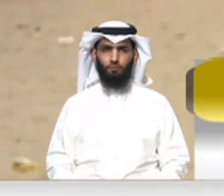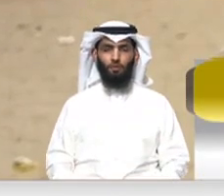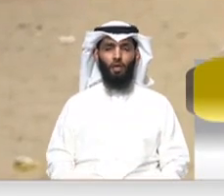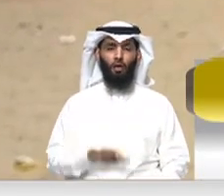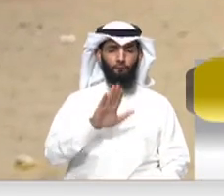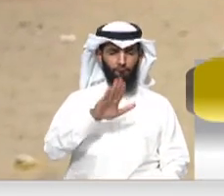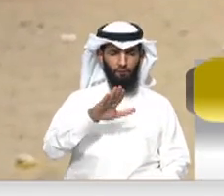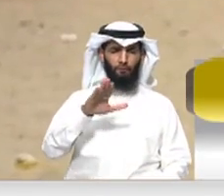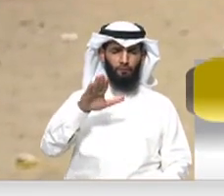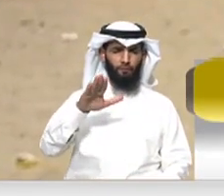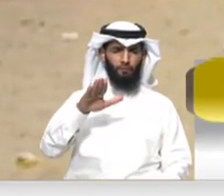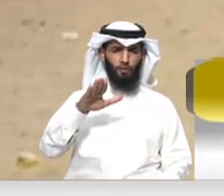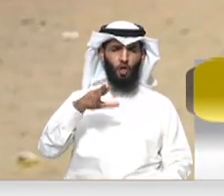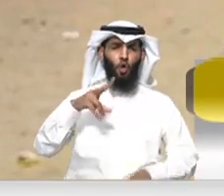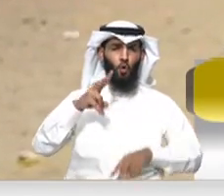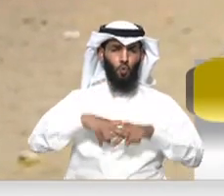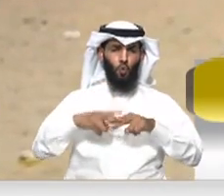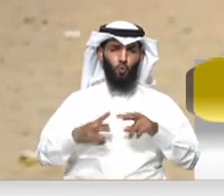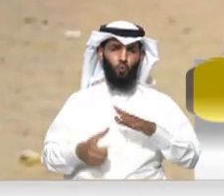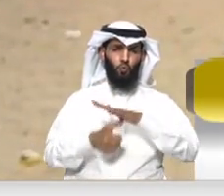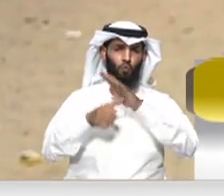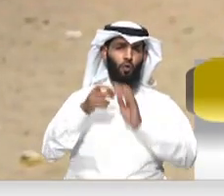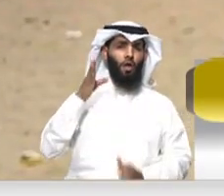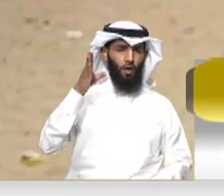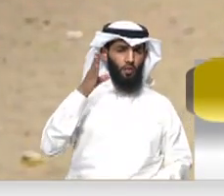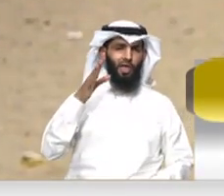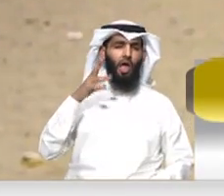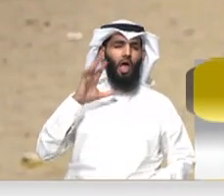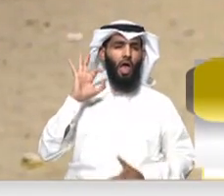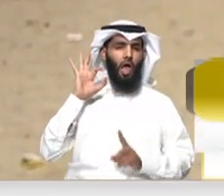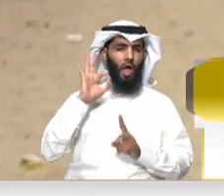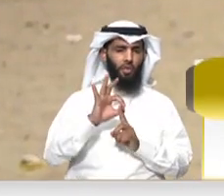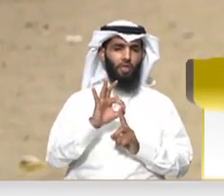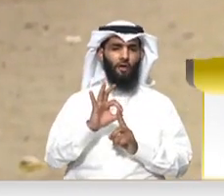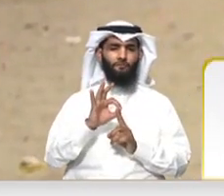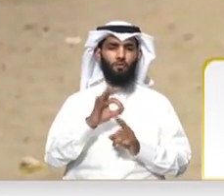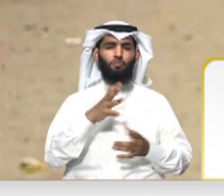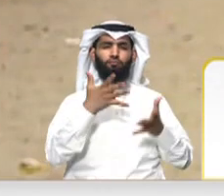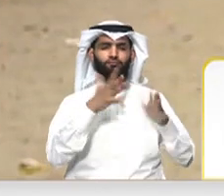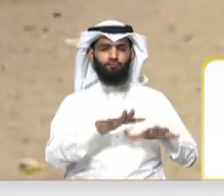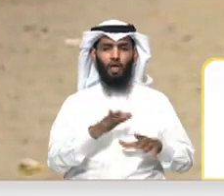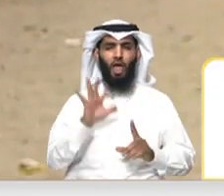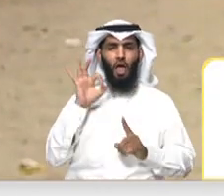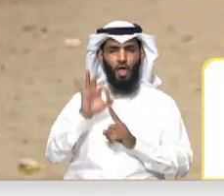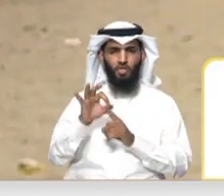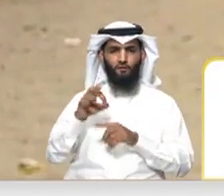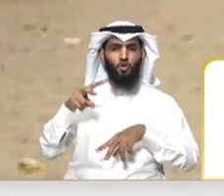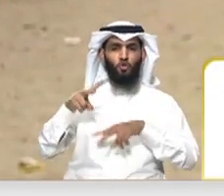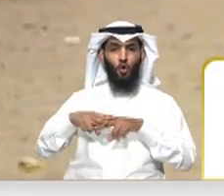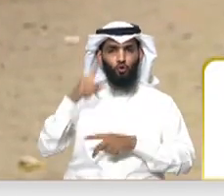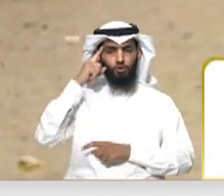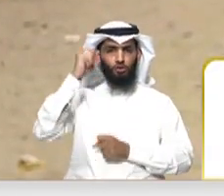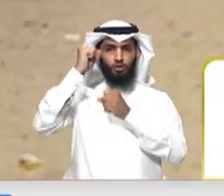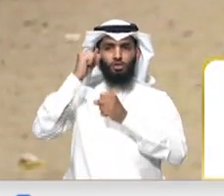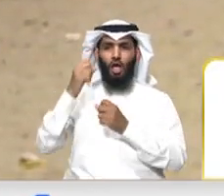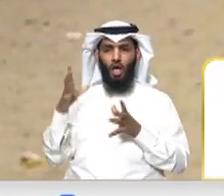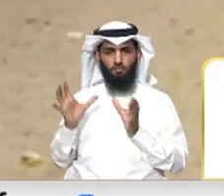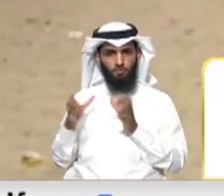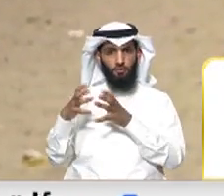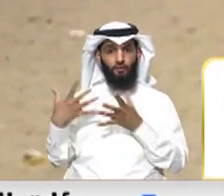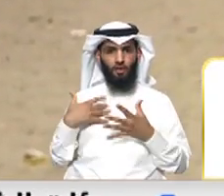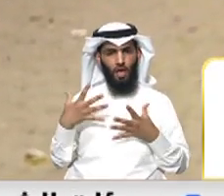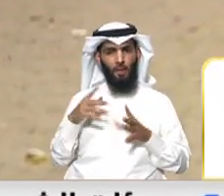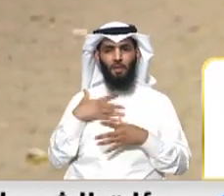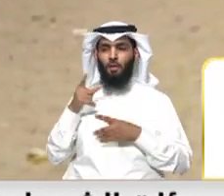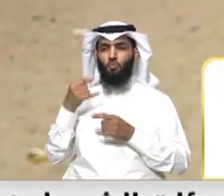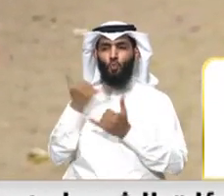ويريد الوصول إليها، عنوانها إرضاء اليمين المتطرف داخل إسرائيل، وبالتالي سموتريتش وبن غفير هما العناوين الأساسية بأن يذهب بنيامين نتنياهو